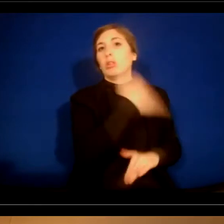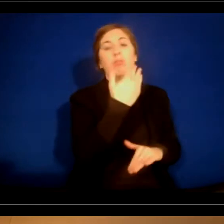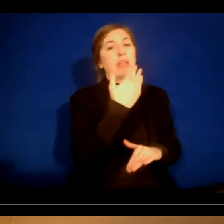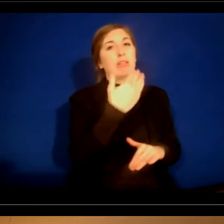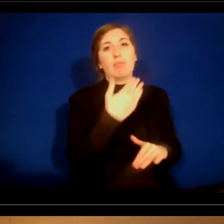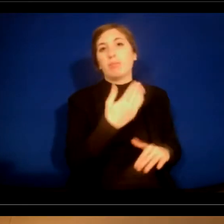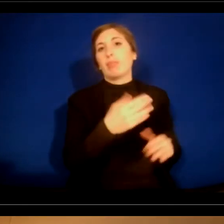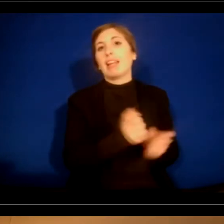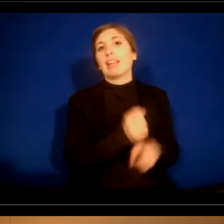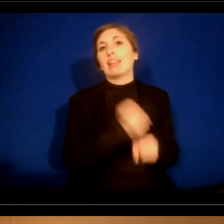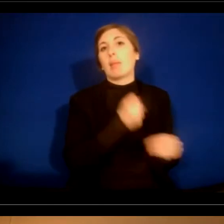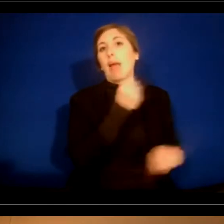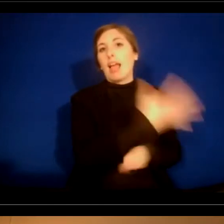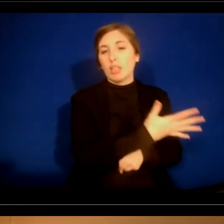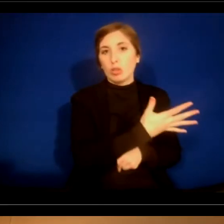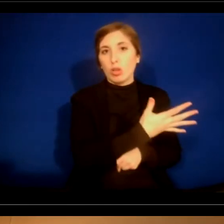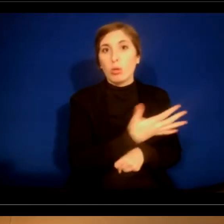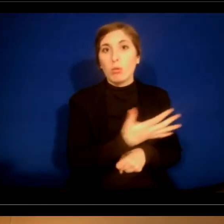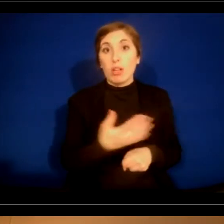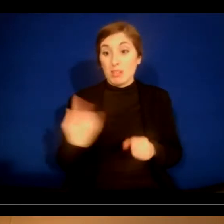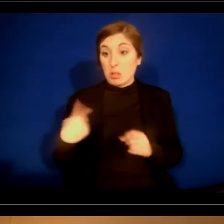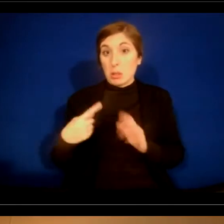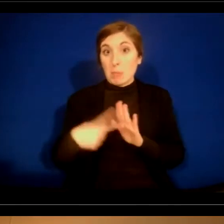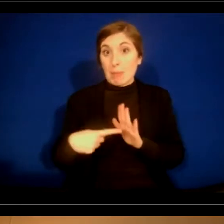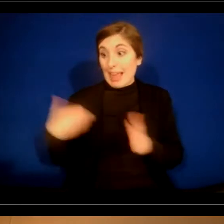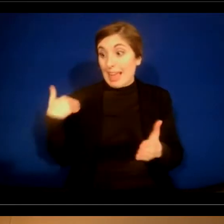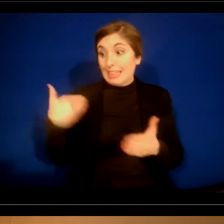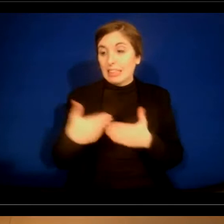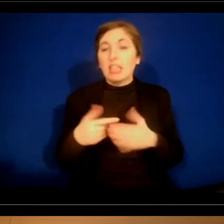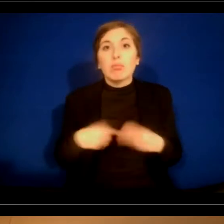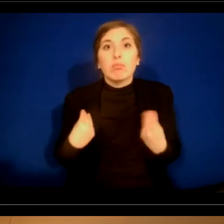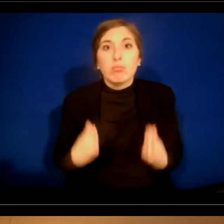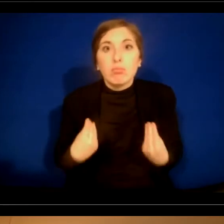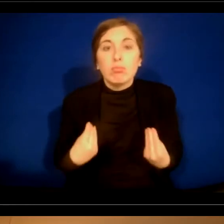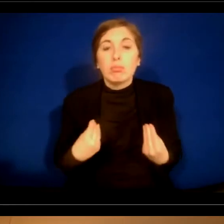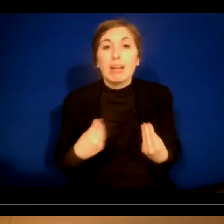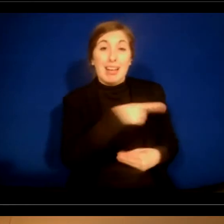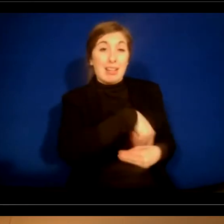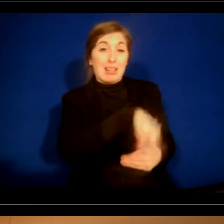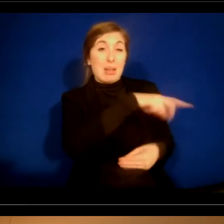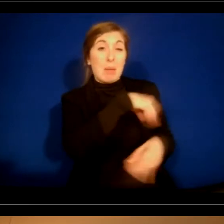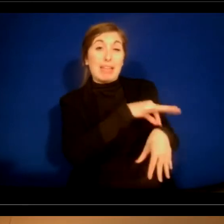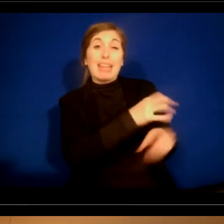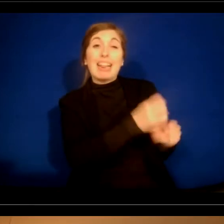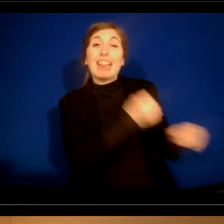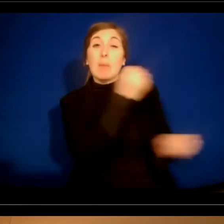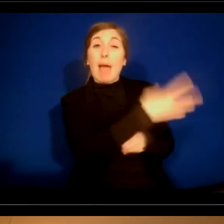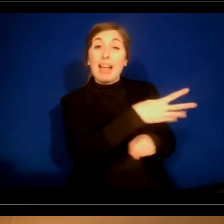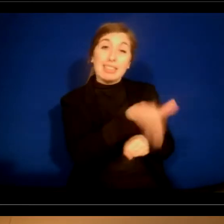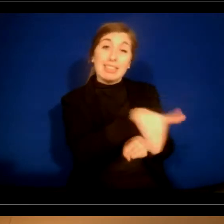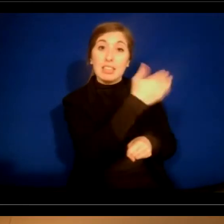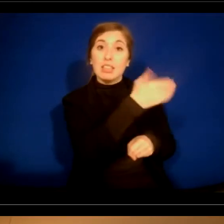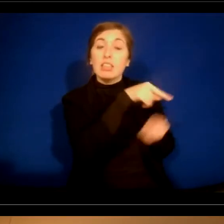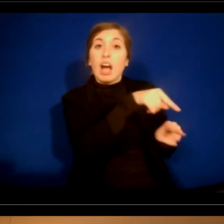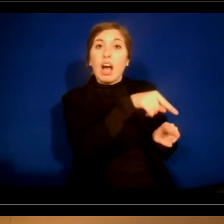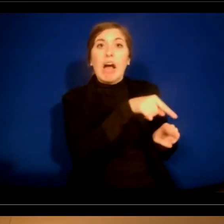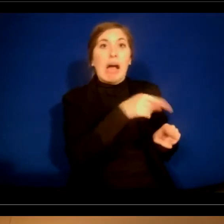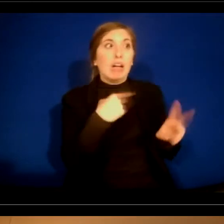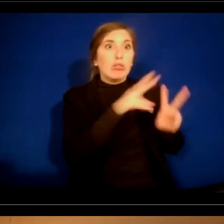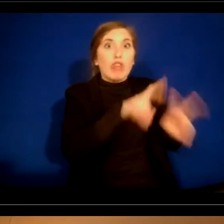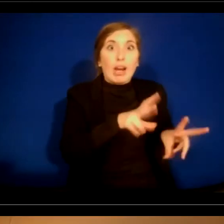è rintracciare i dimessi di cui abbiamo perso le tracce. E questi pazienti